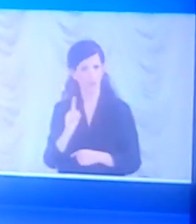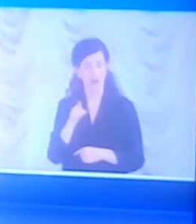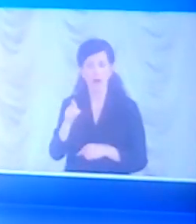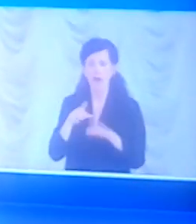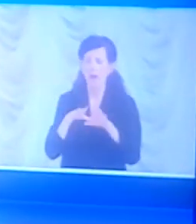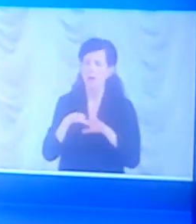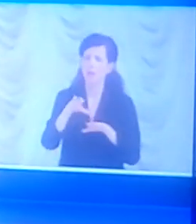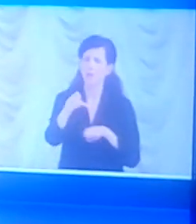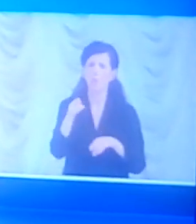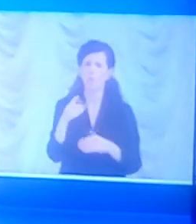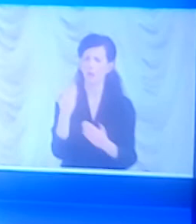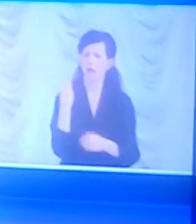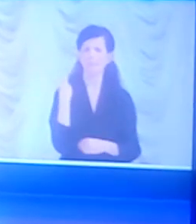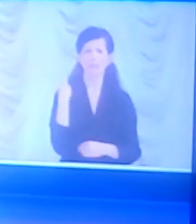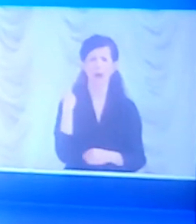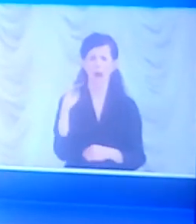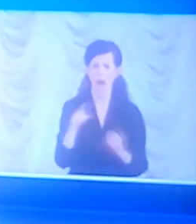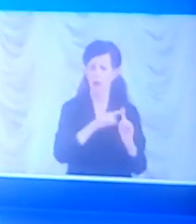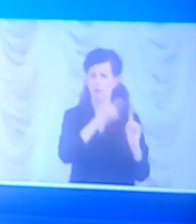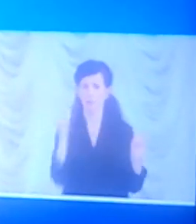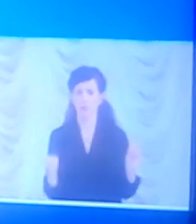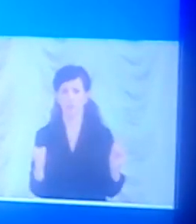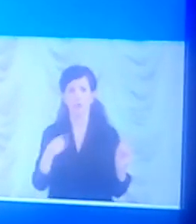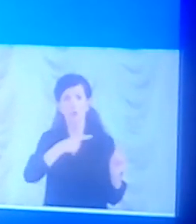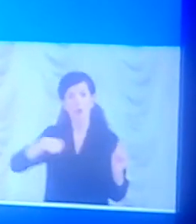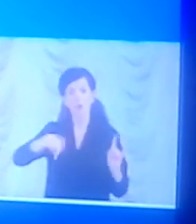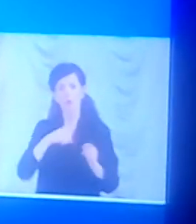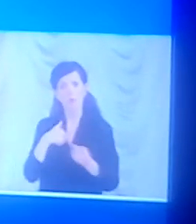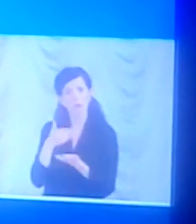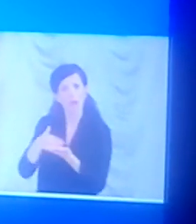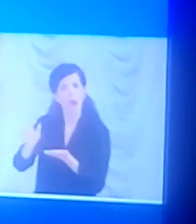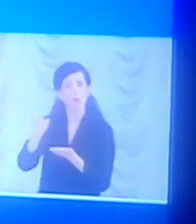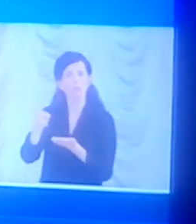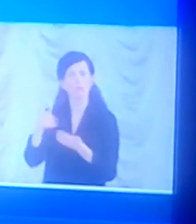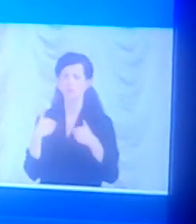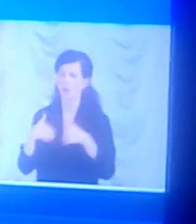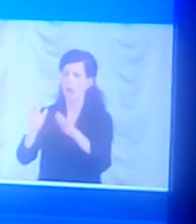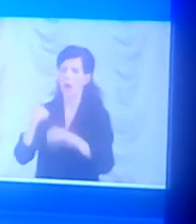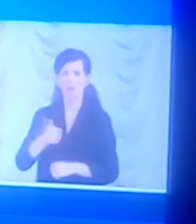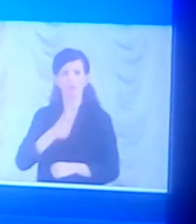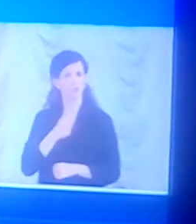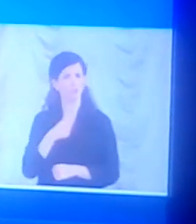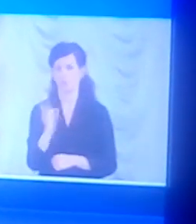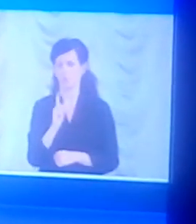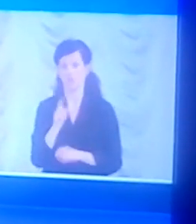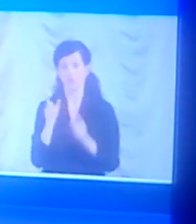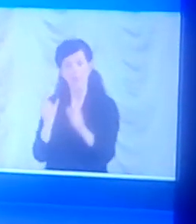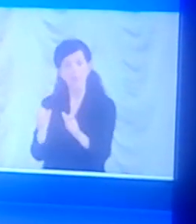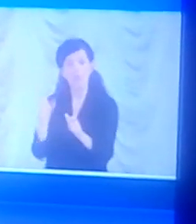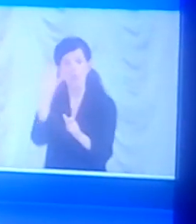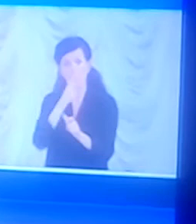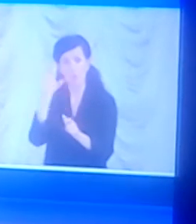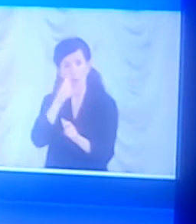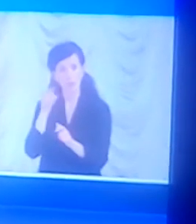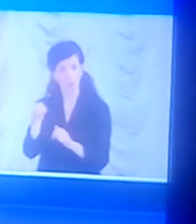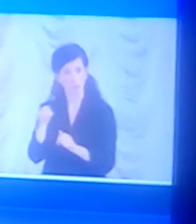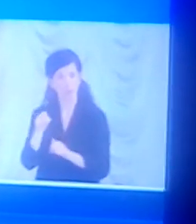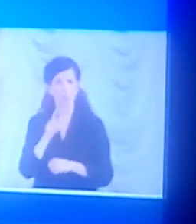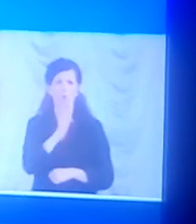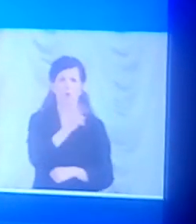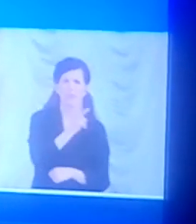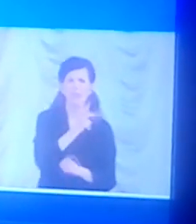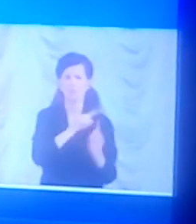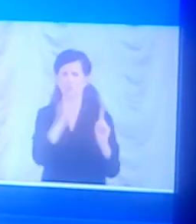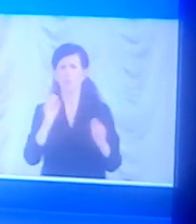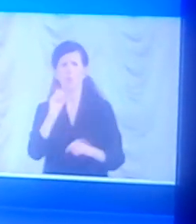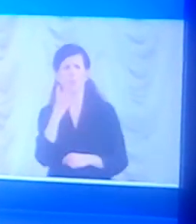ai danni e ai pregiudizi che sta subendo. Non li lasceremo gli operatori da soli. È un settore che produce dal 13 anche al 15%